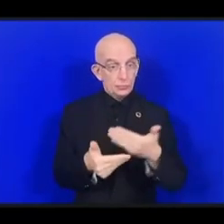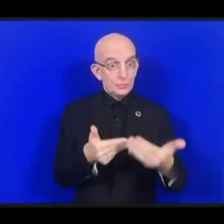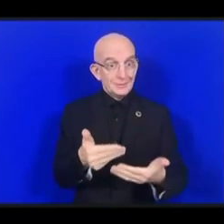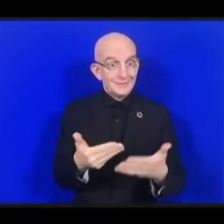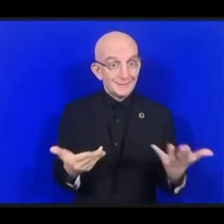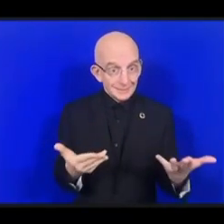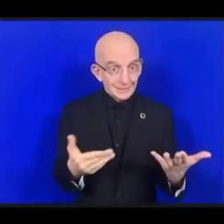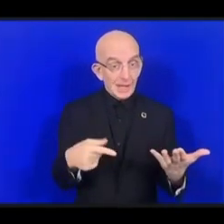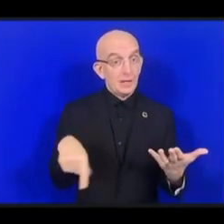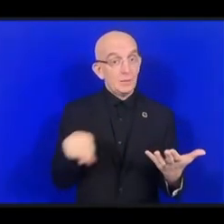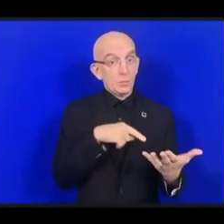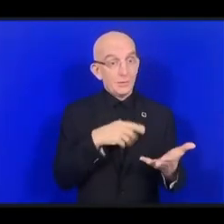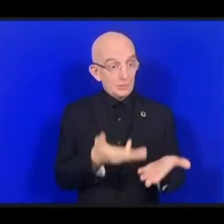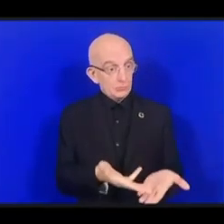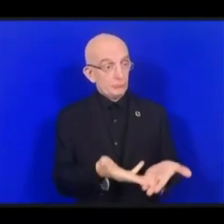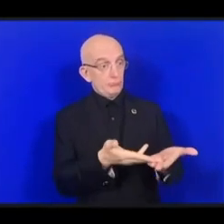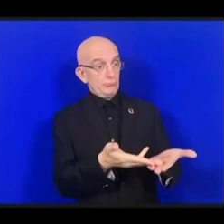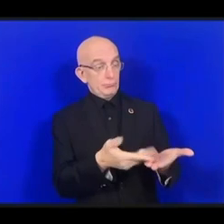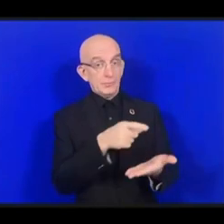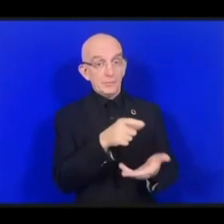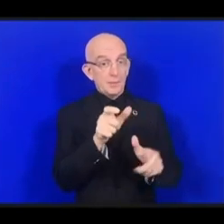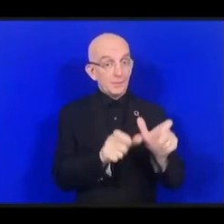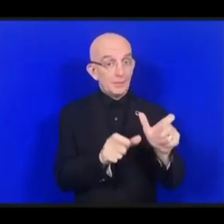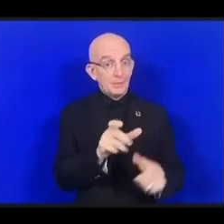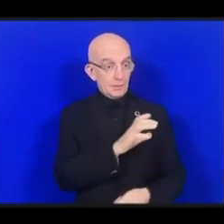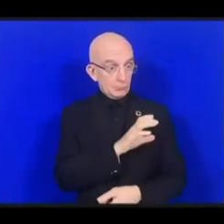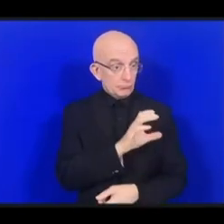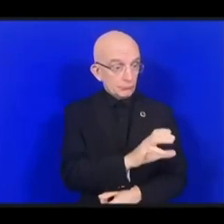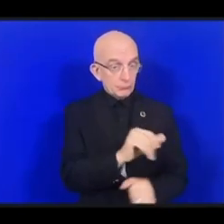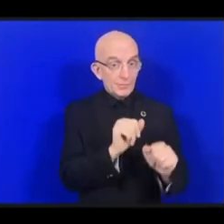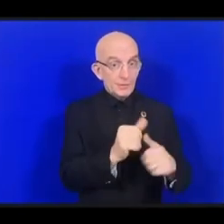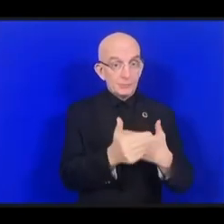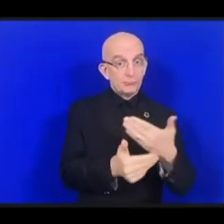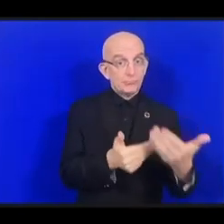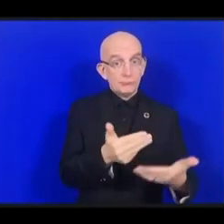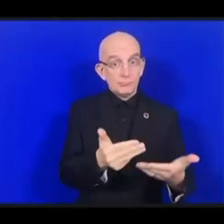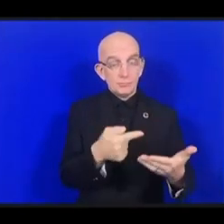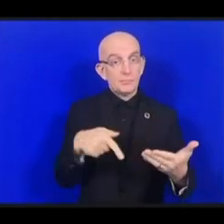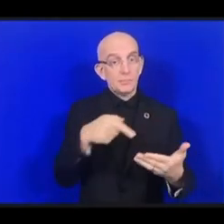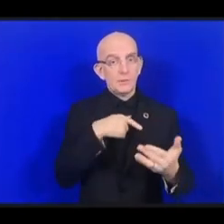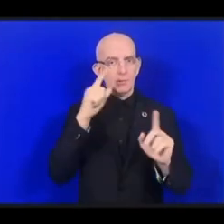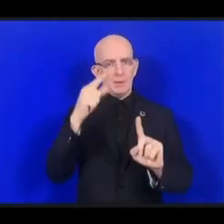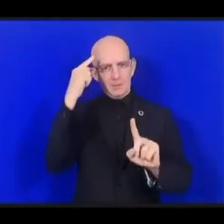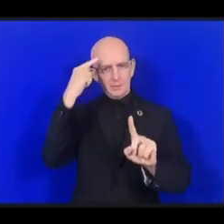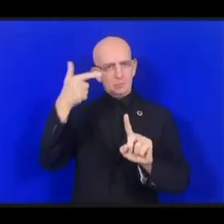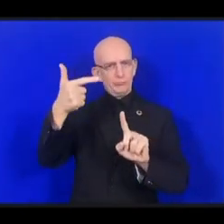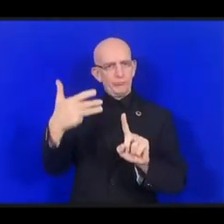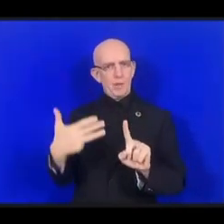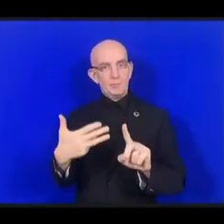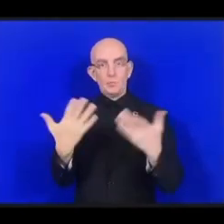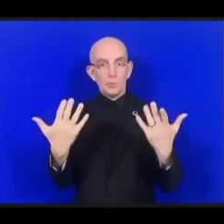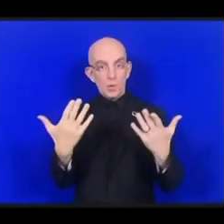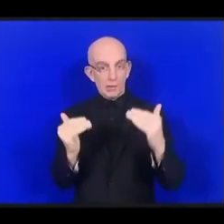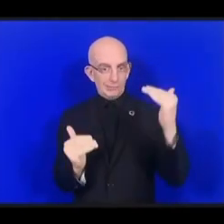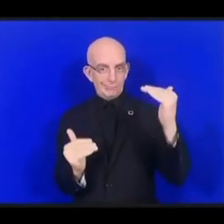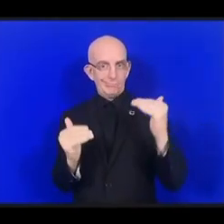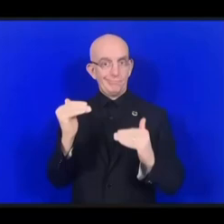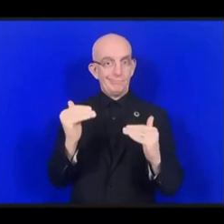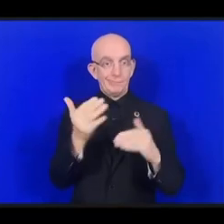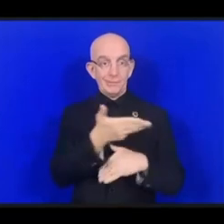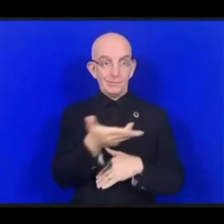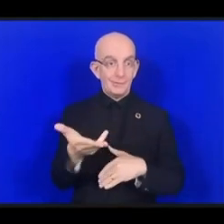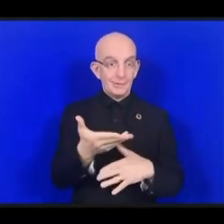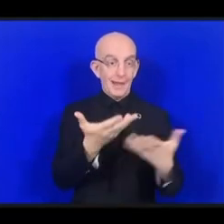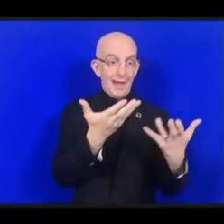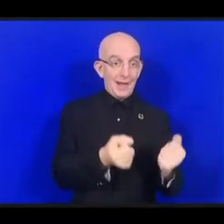にガードレールをを設けることであるべきですテクノロジーの持つものと持たざるものとの間の格差の拡大